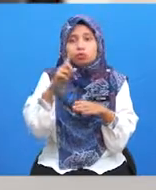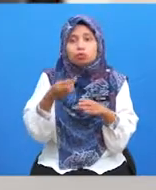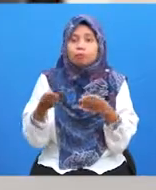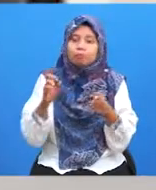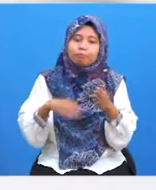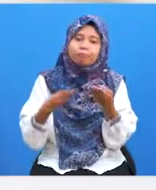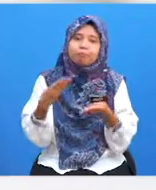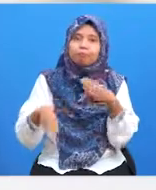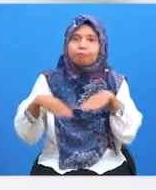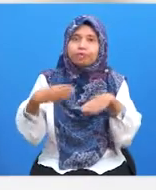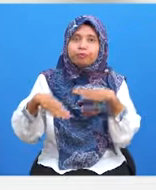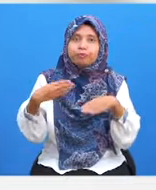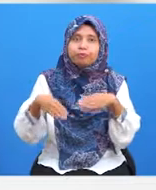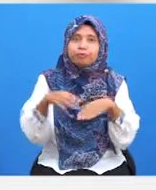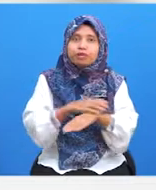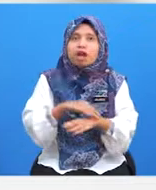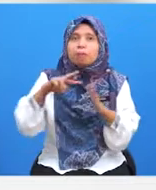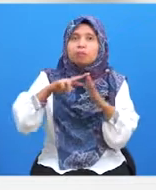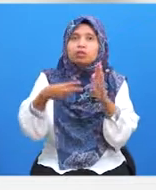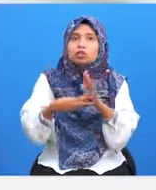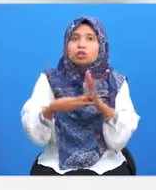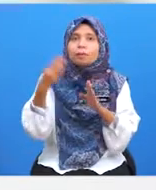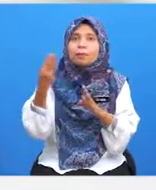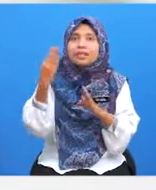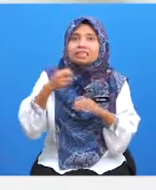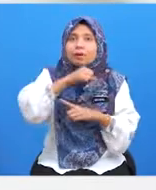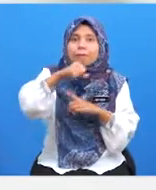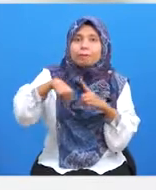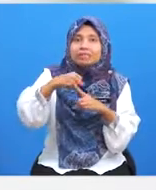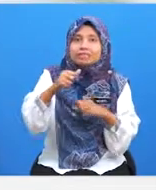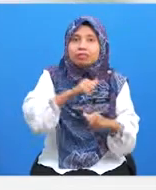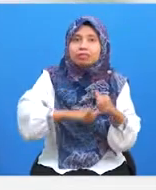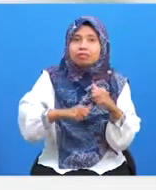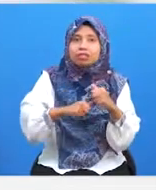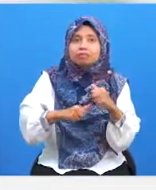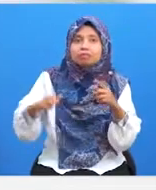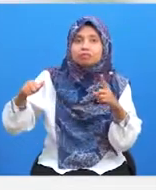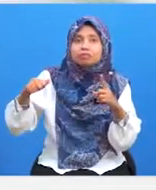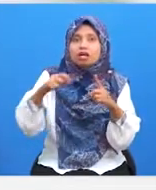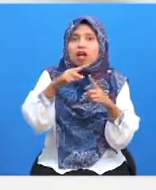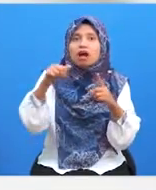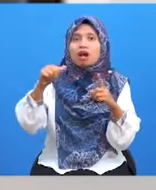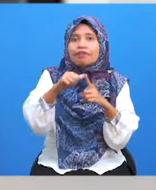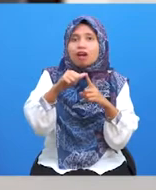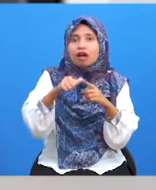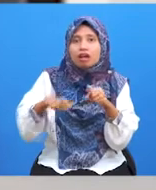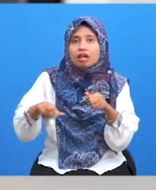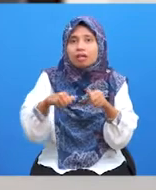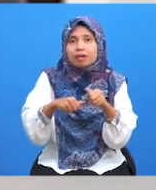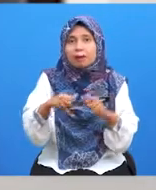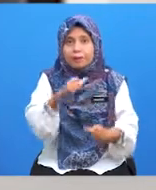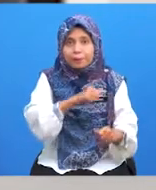Trend Plus sekitaran pernyataan bermaksud arah all dan perkembangan sesuatu perniagaan